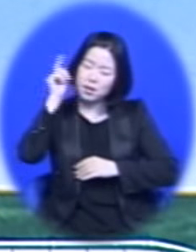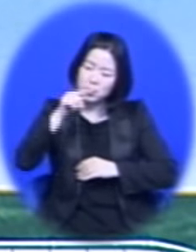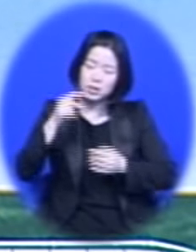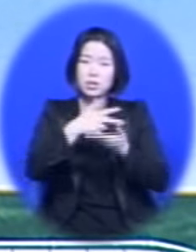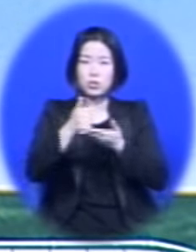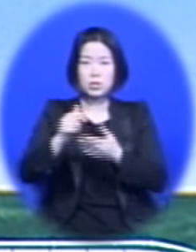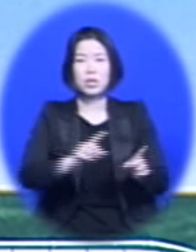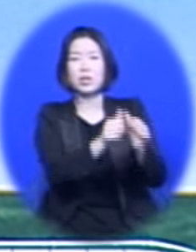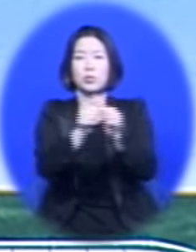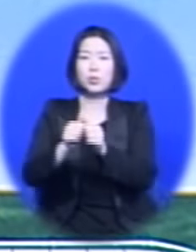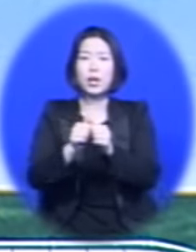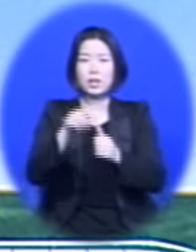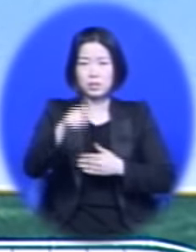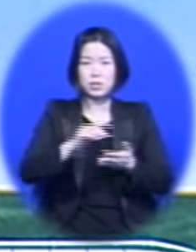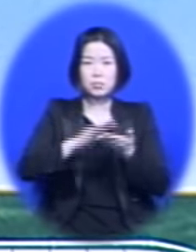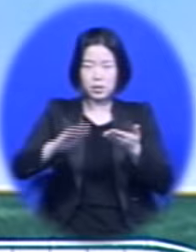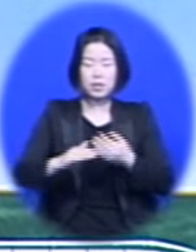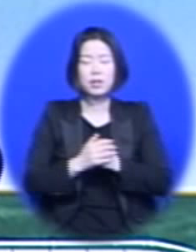주님과 동행하는 것입니다.